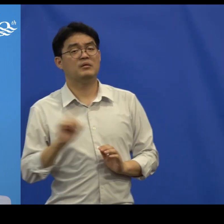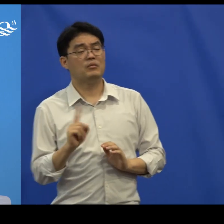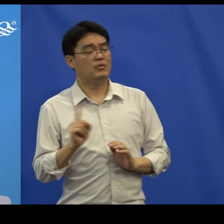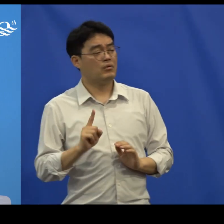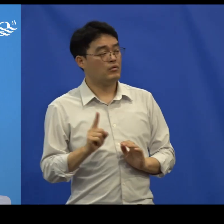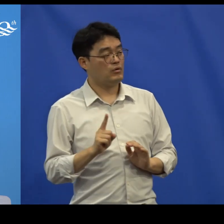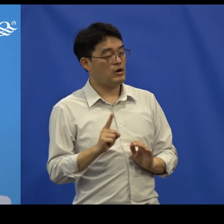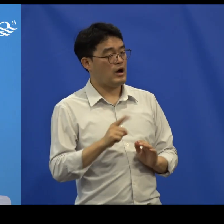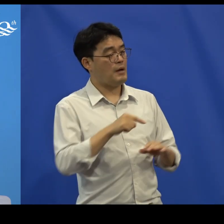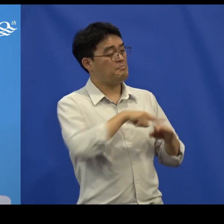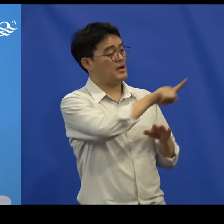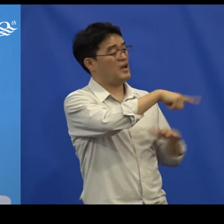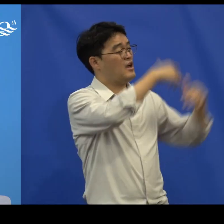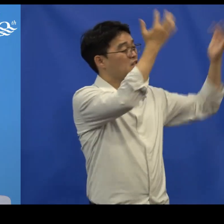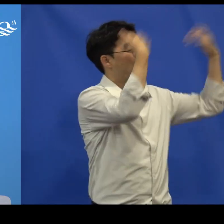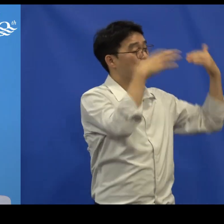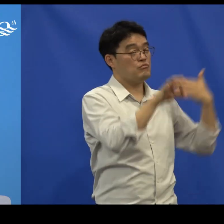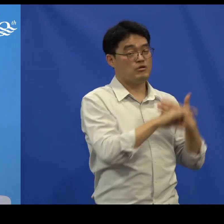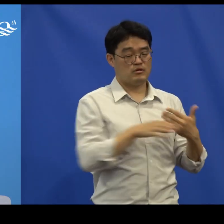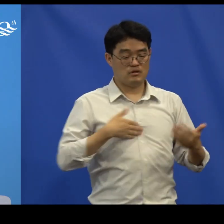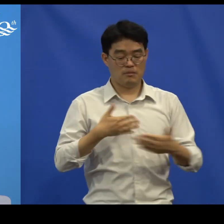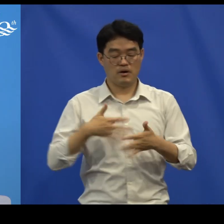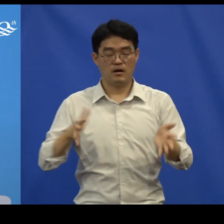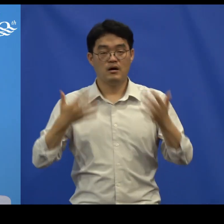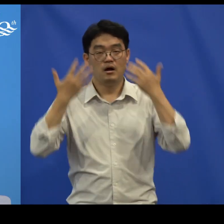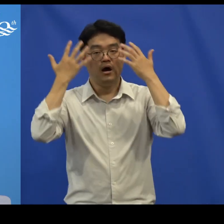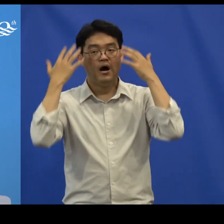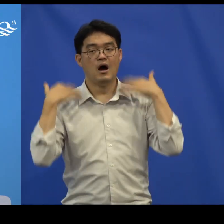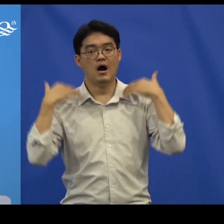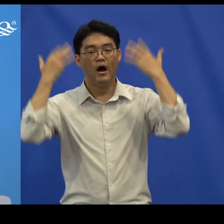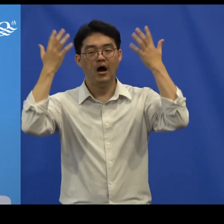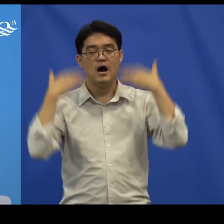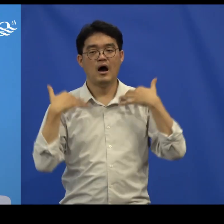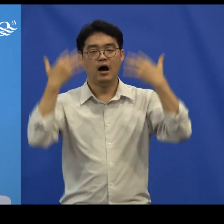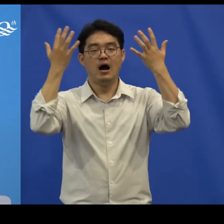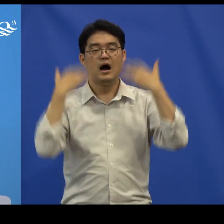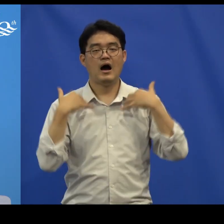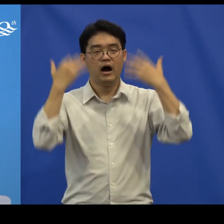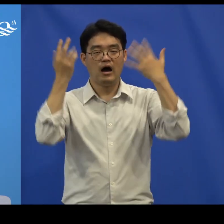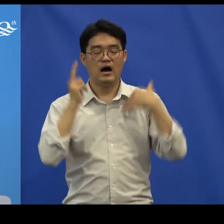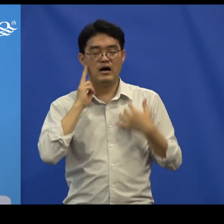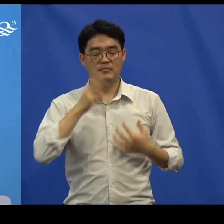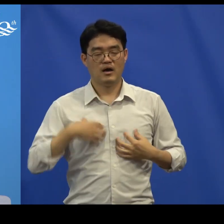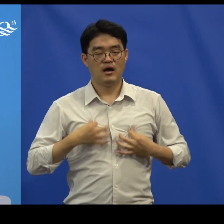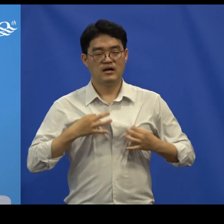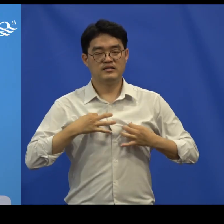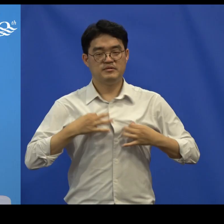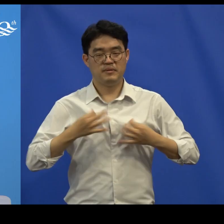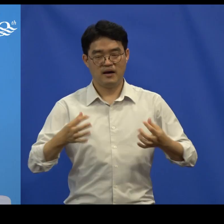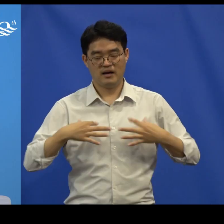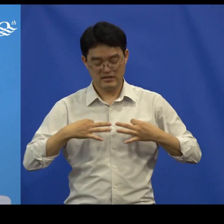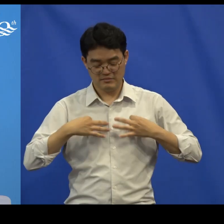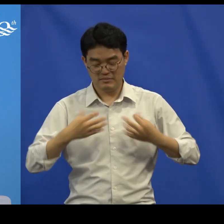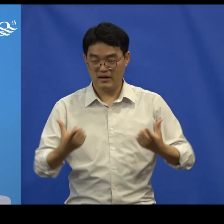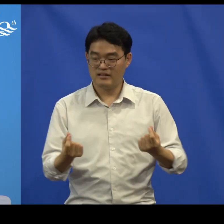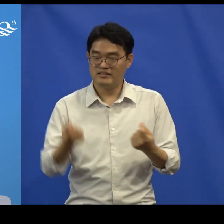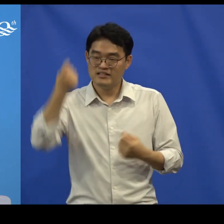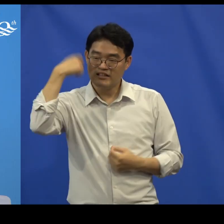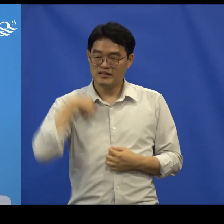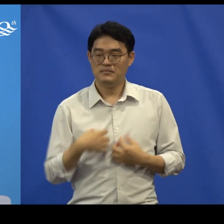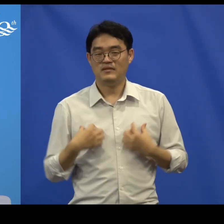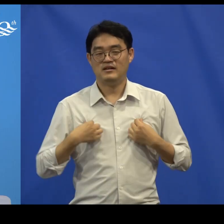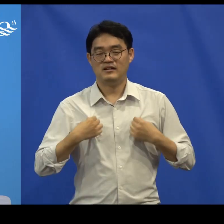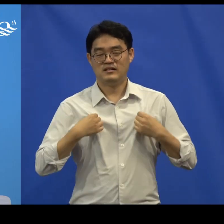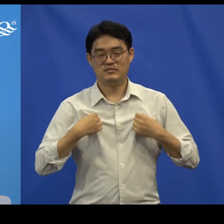안 돼 있어가지고 거의 이렇게 사우나 갖고 이렇게 해서